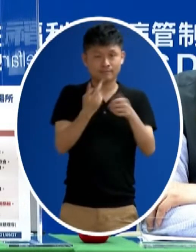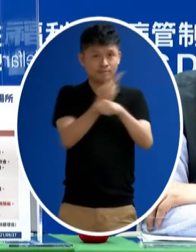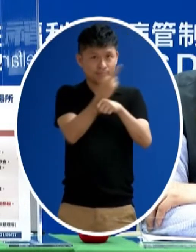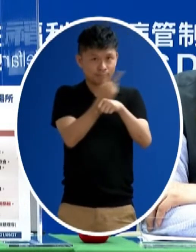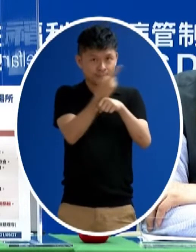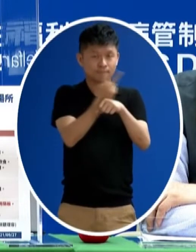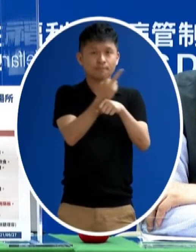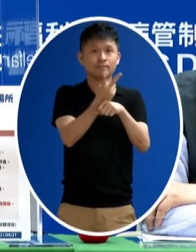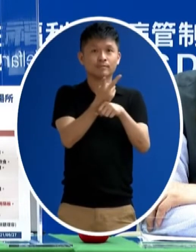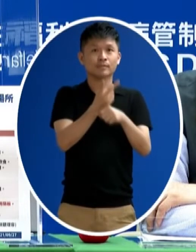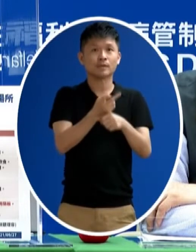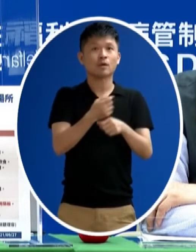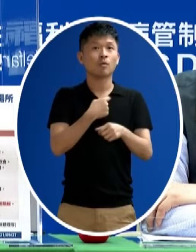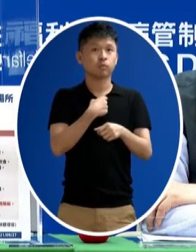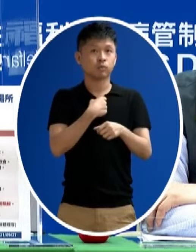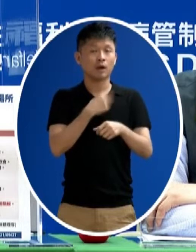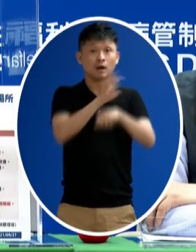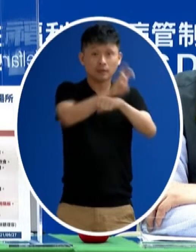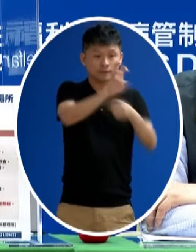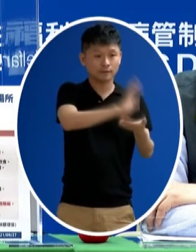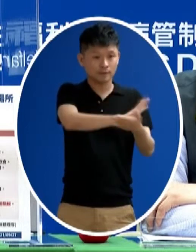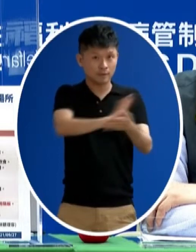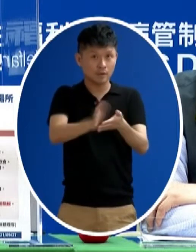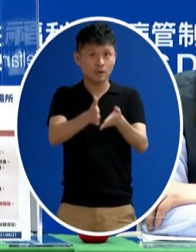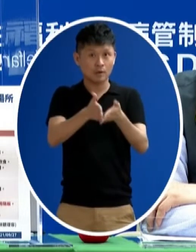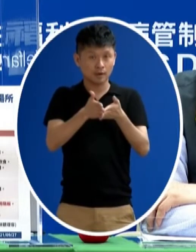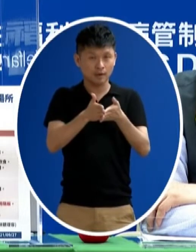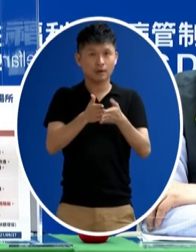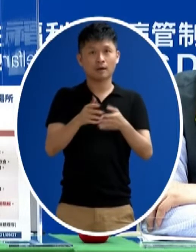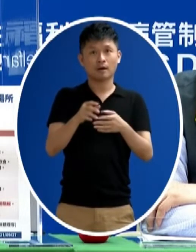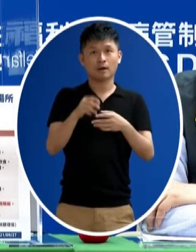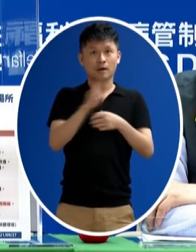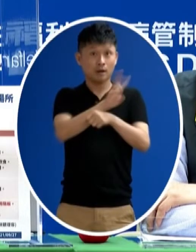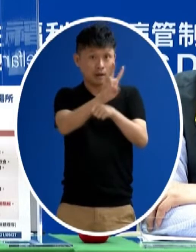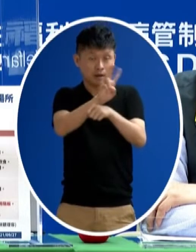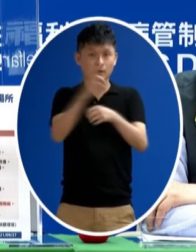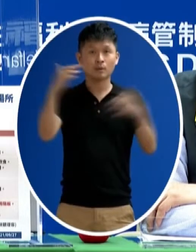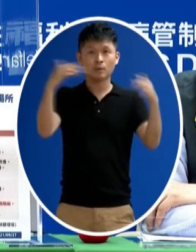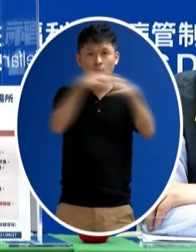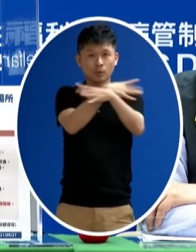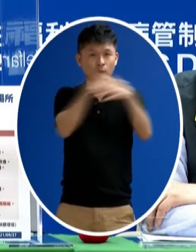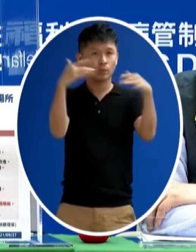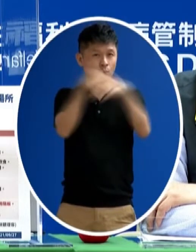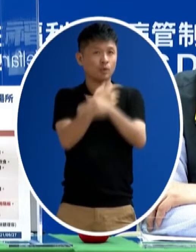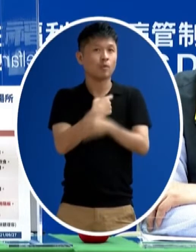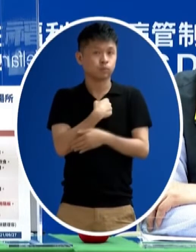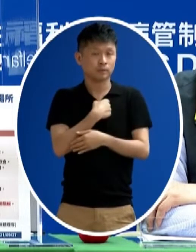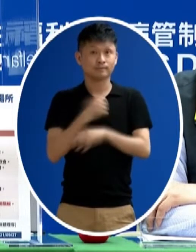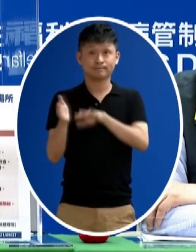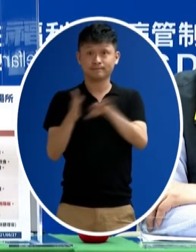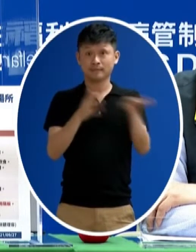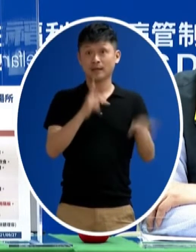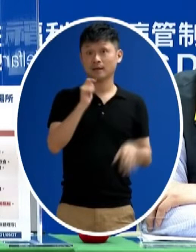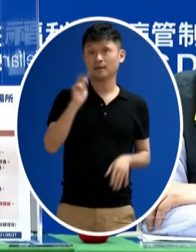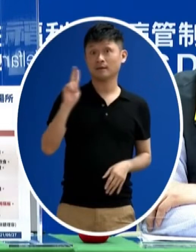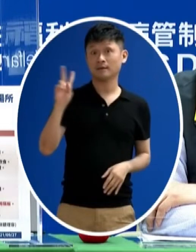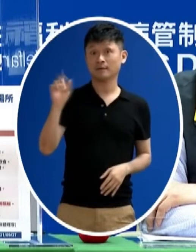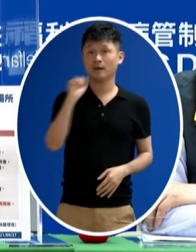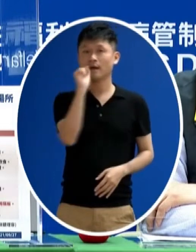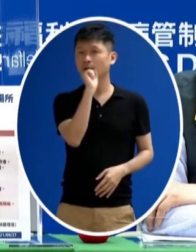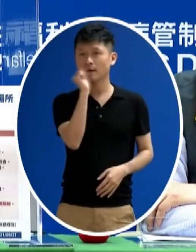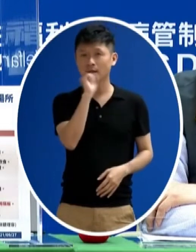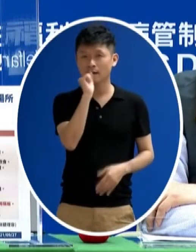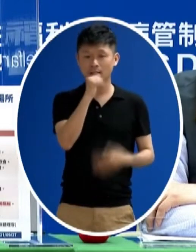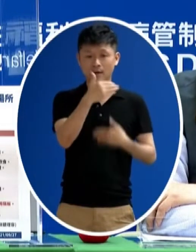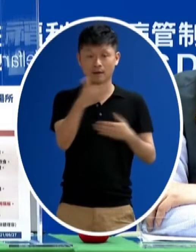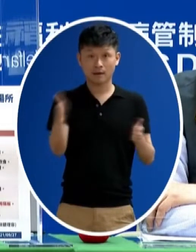气。那就是也是要求这个 KTV 在使用麦克风，换句话说全